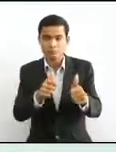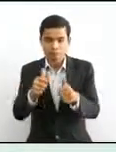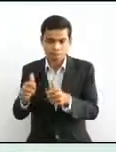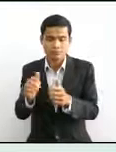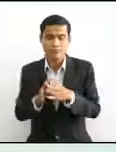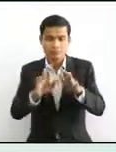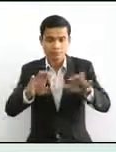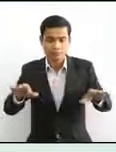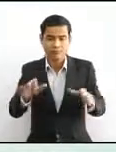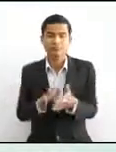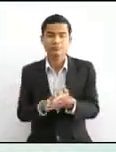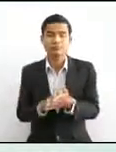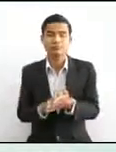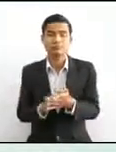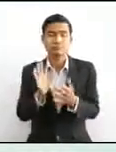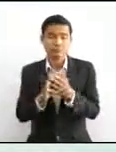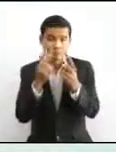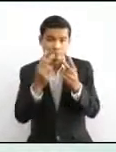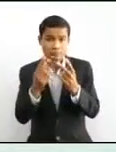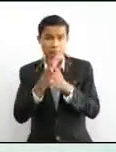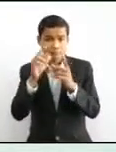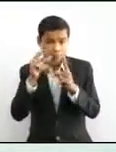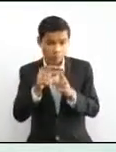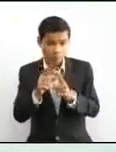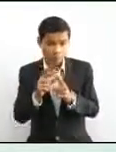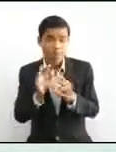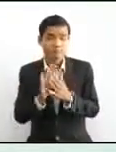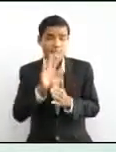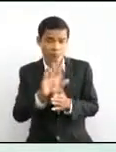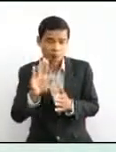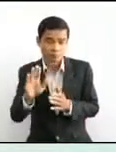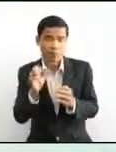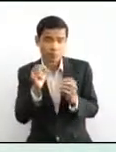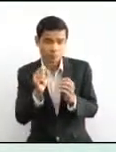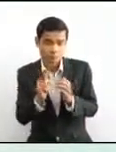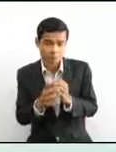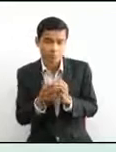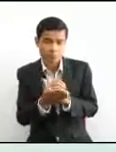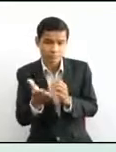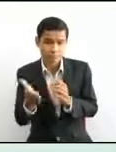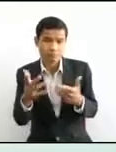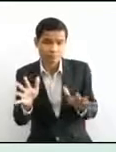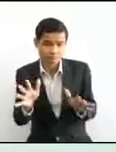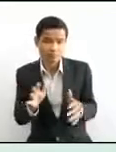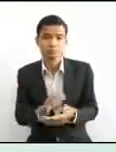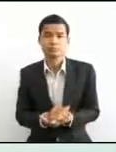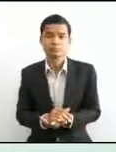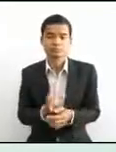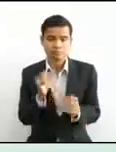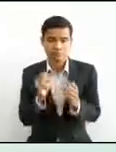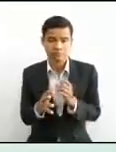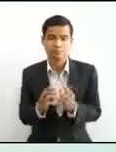nía con ám chiêng lý cha đã khuôn ai nhớ con tỏ tìm khuôn hai nơi con